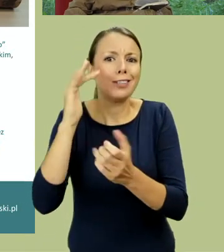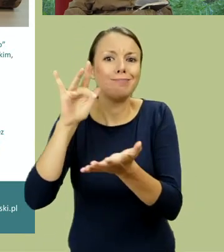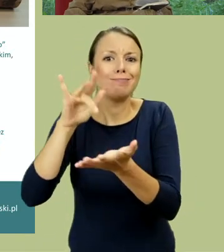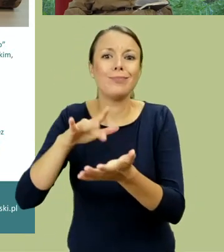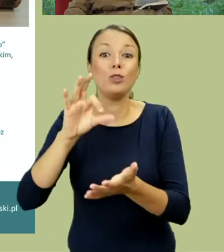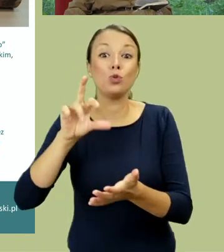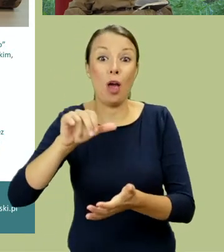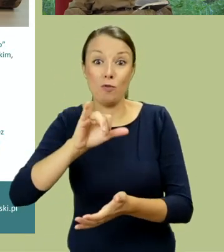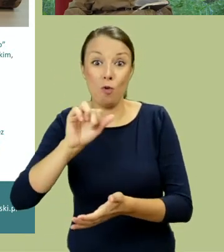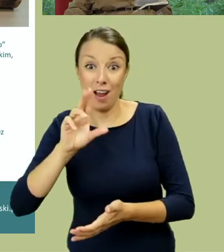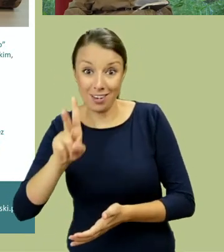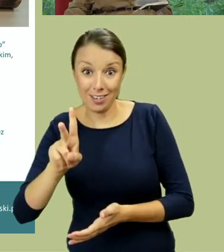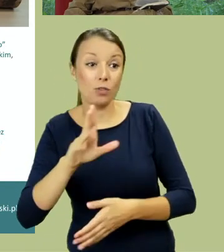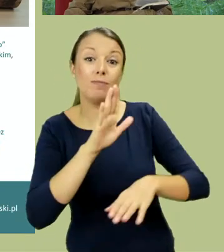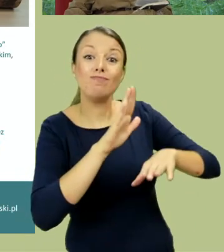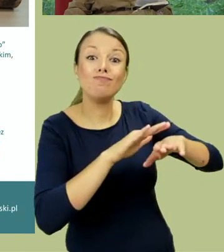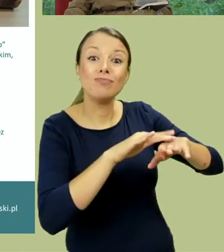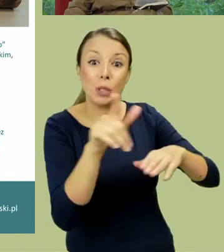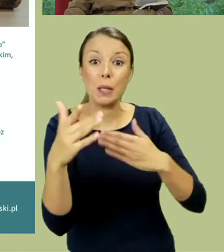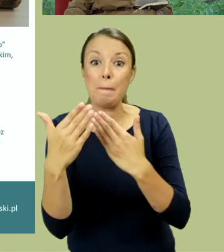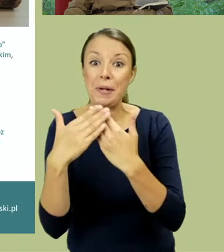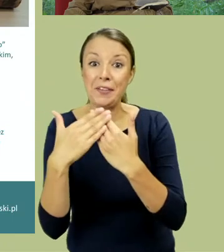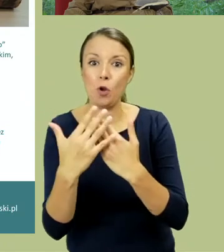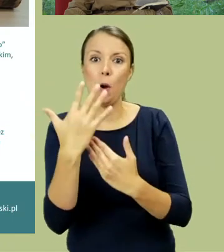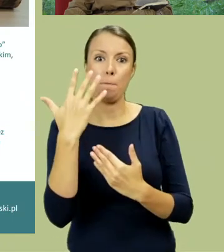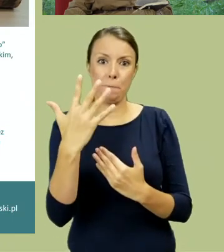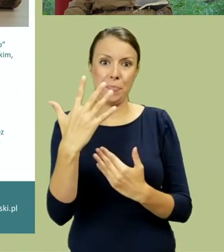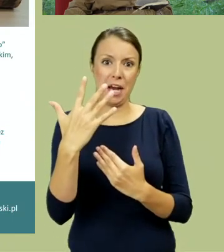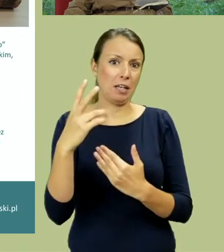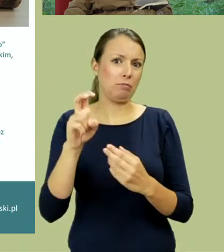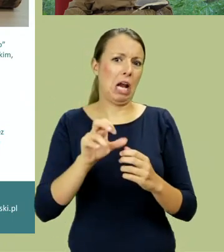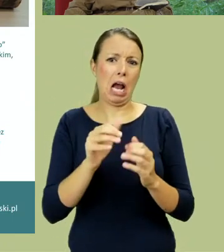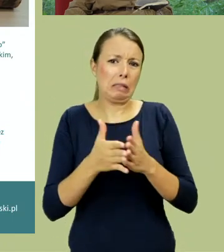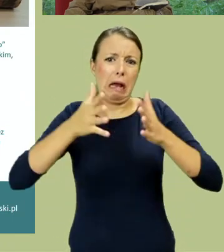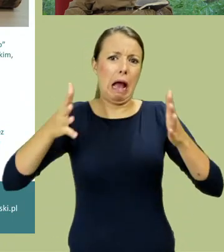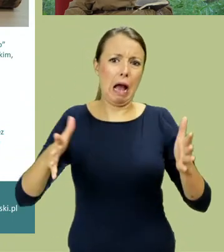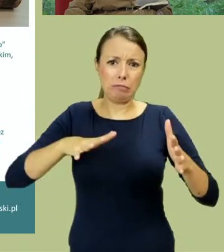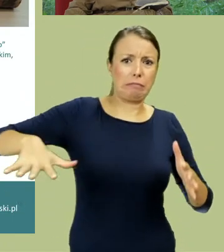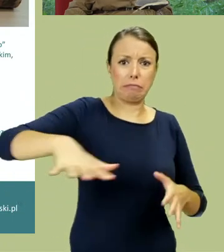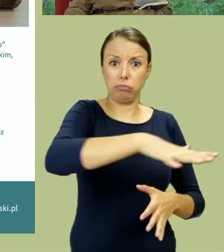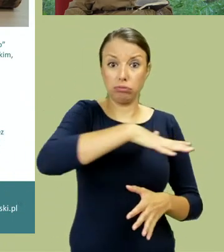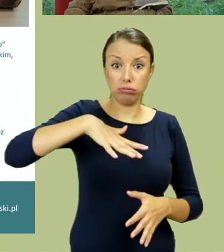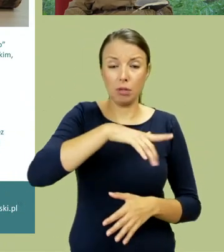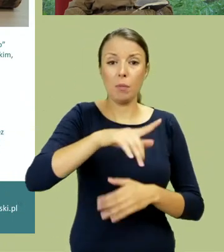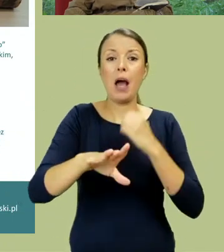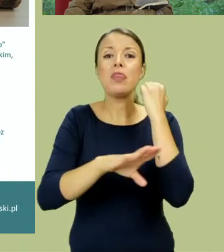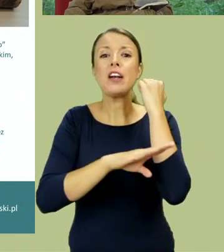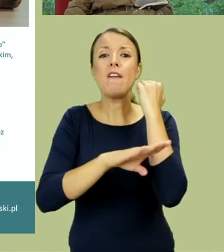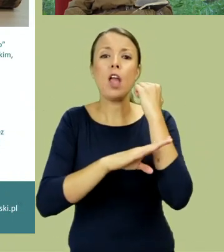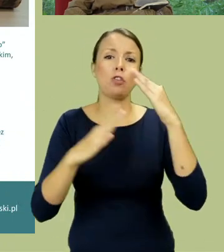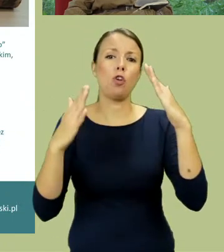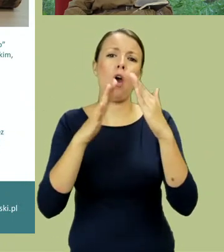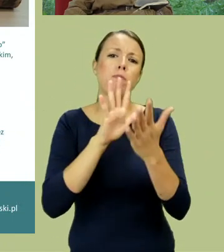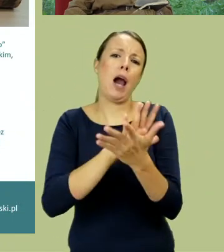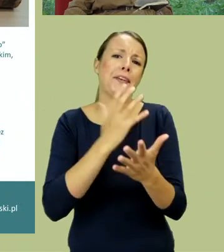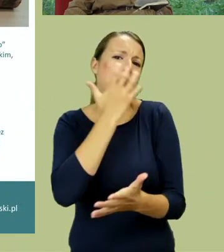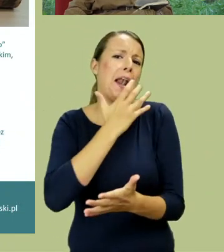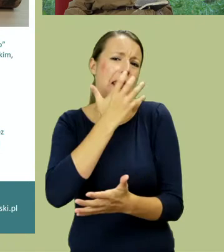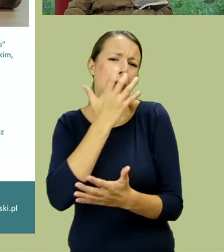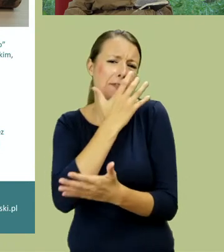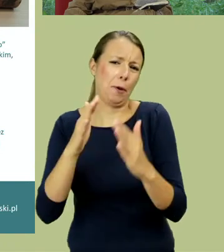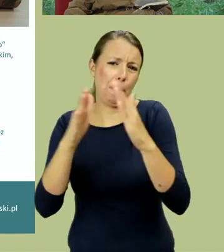sprzedaż 5-morgowa parcela z drewnianym letnim domem. No i